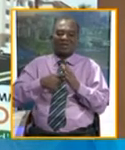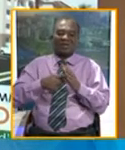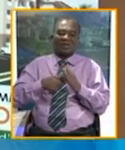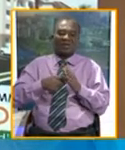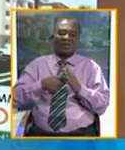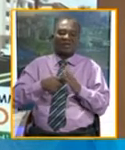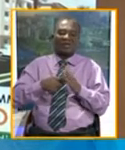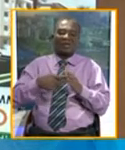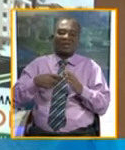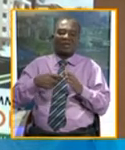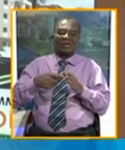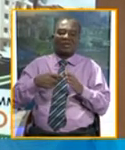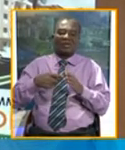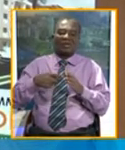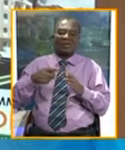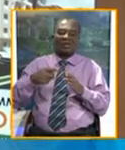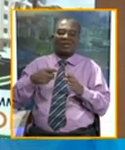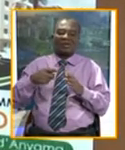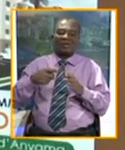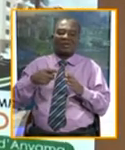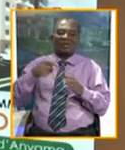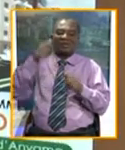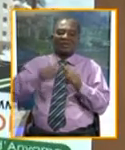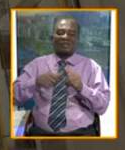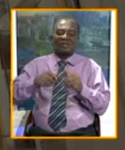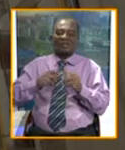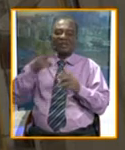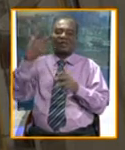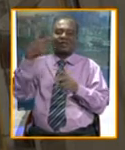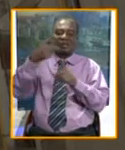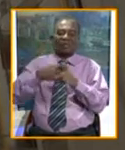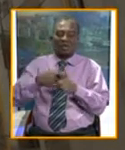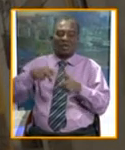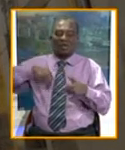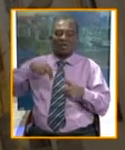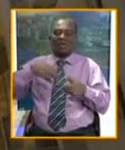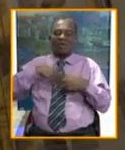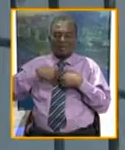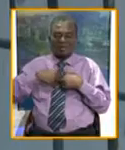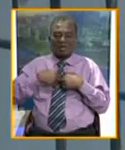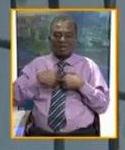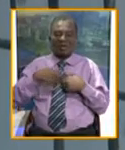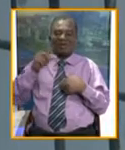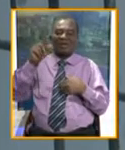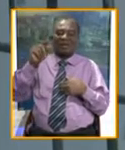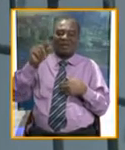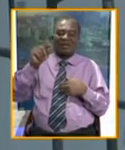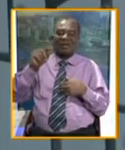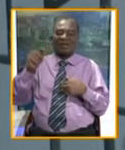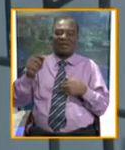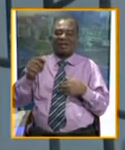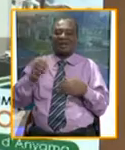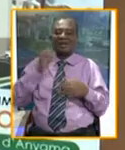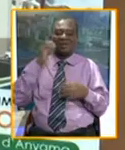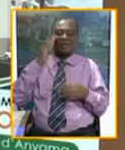directeur général, M. Bakoufana, en octobre dernier, chaque trimestre, nous allons donc avoir en moyenne une vingtaine, trentaine de logements de